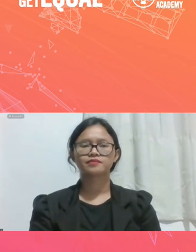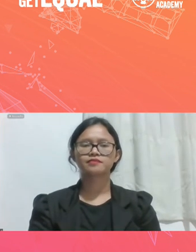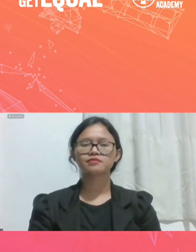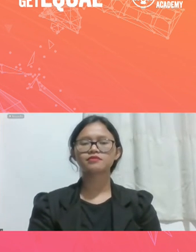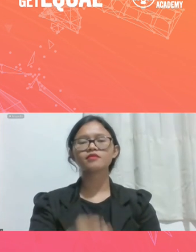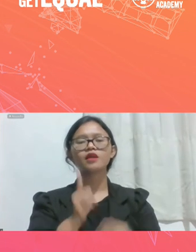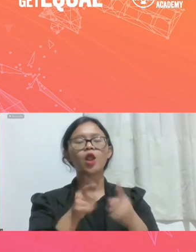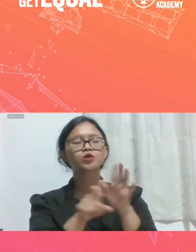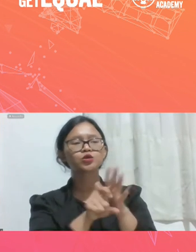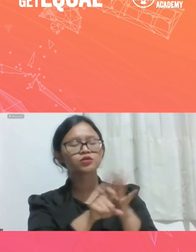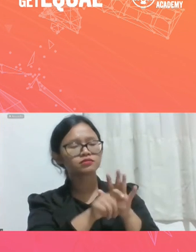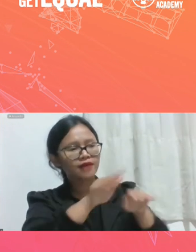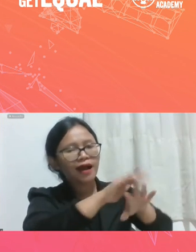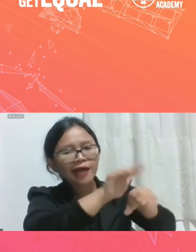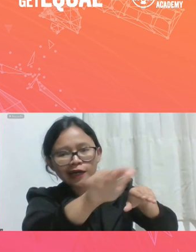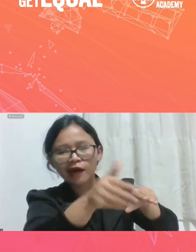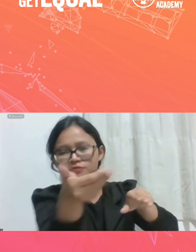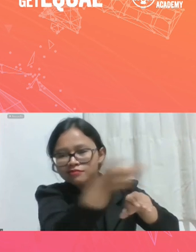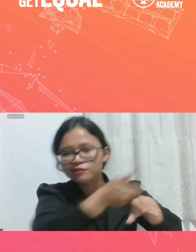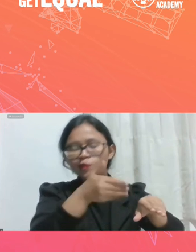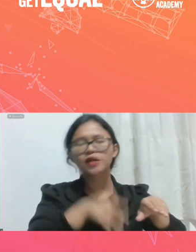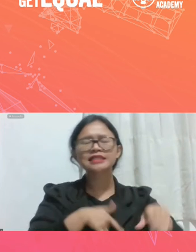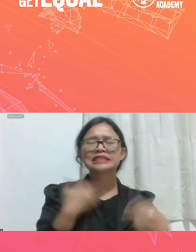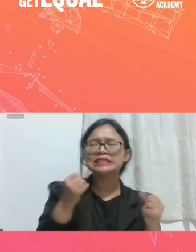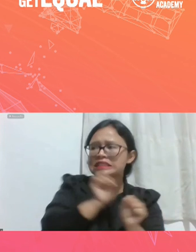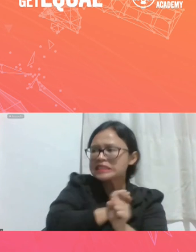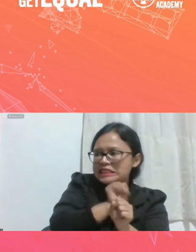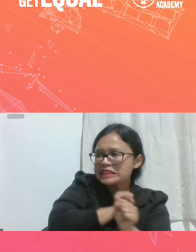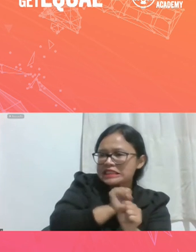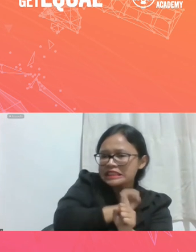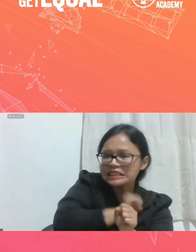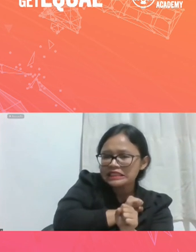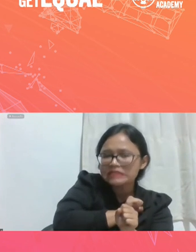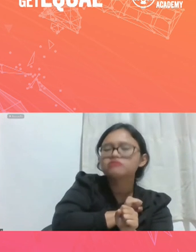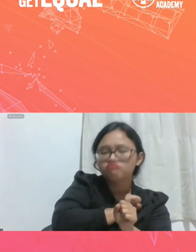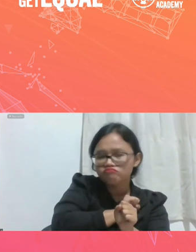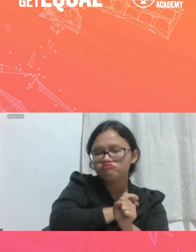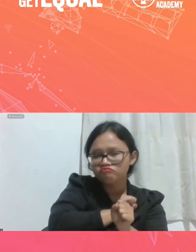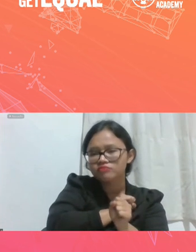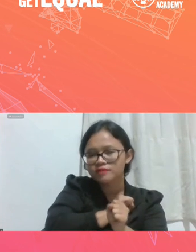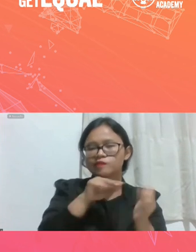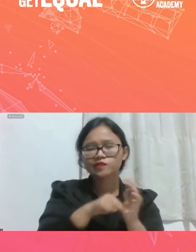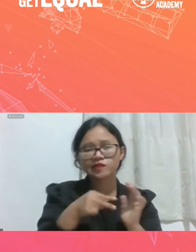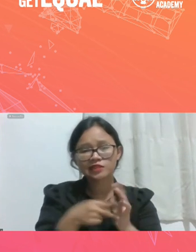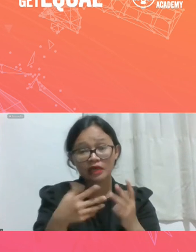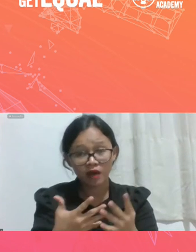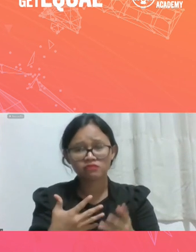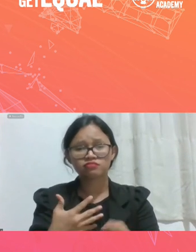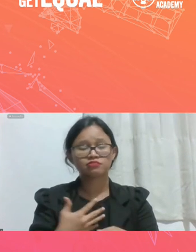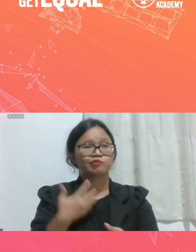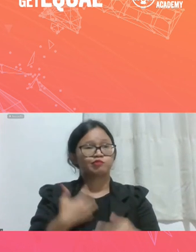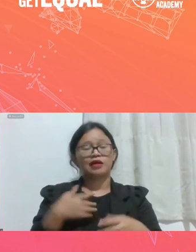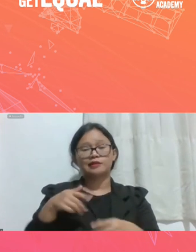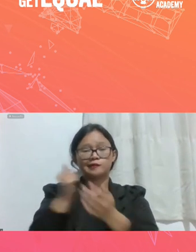adik-adik kita atau anak-anak kita itu merasa takut dan sebagainya, tentu ada banyak pendamping-pendamping